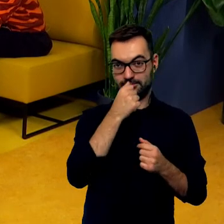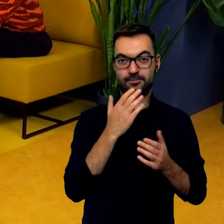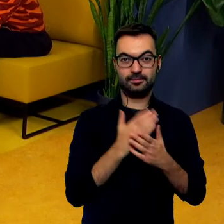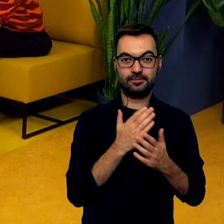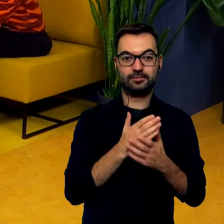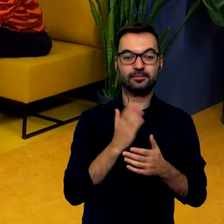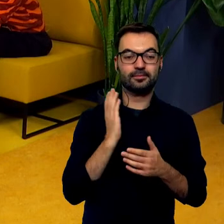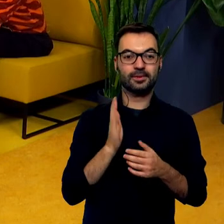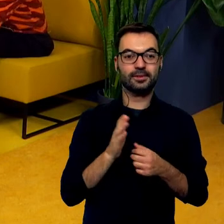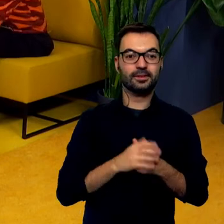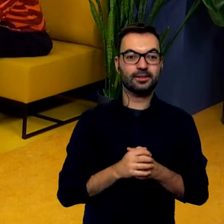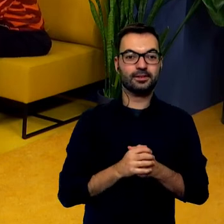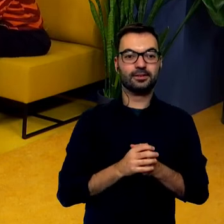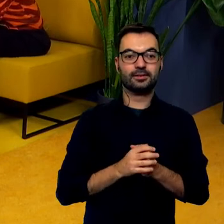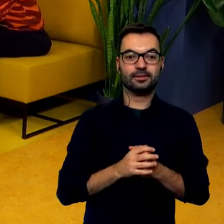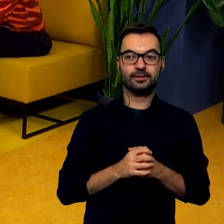już...